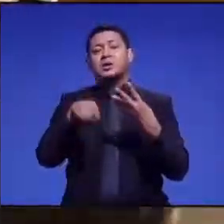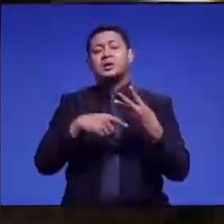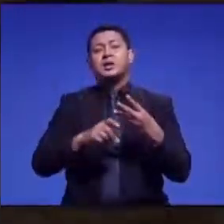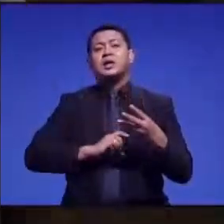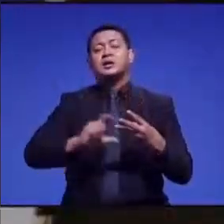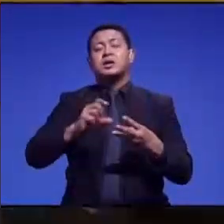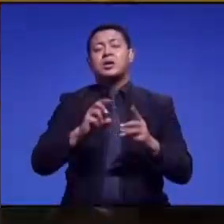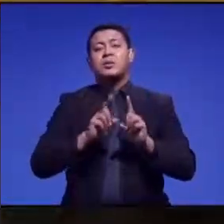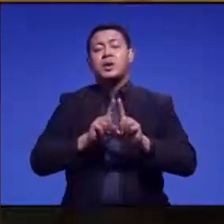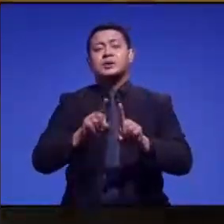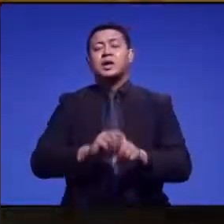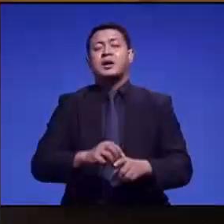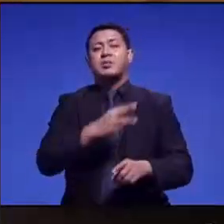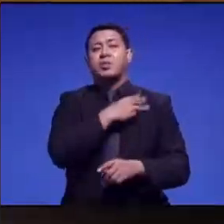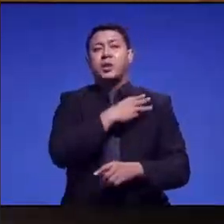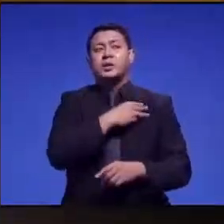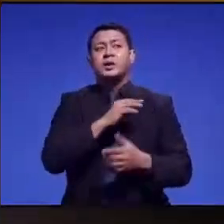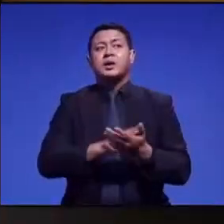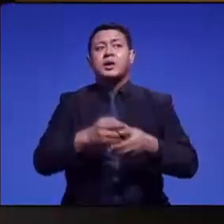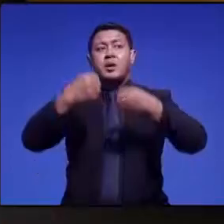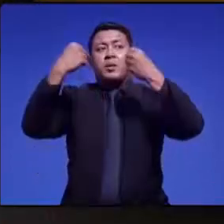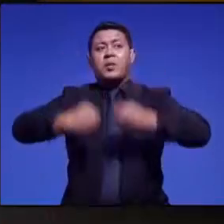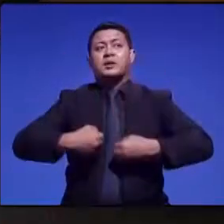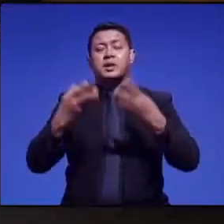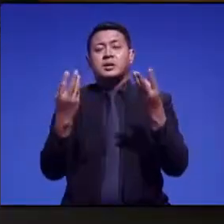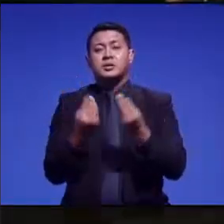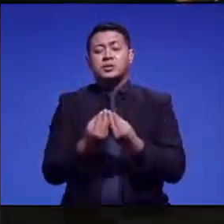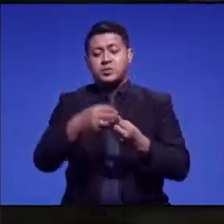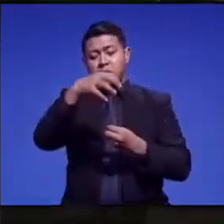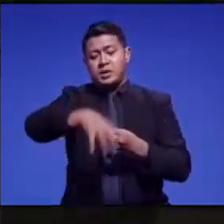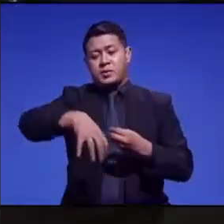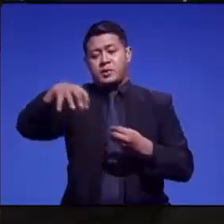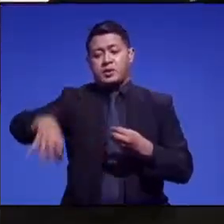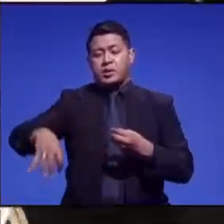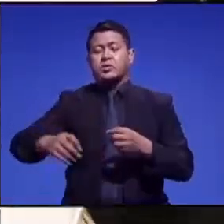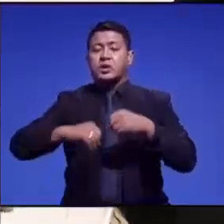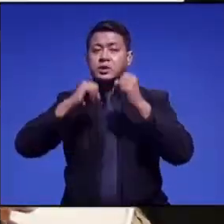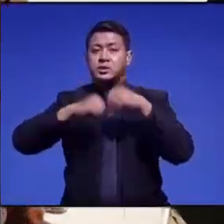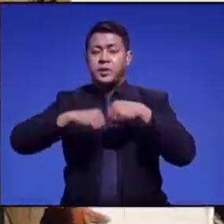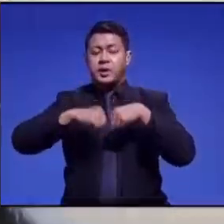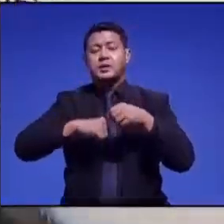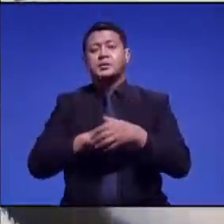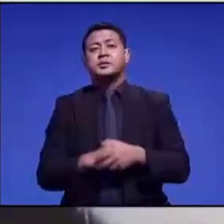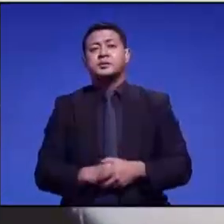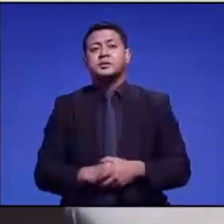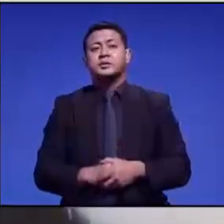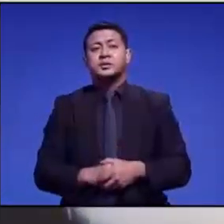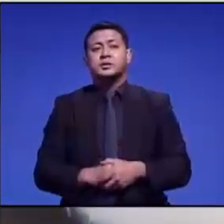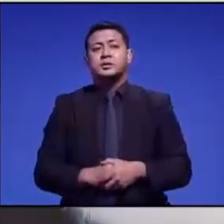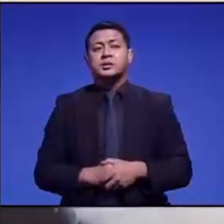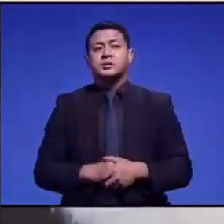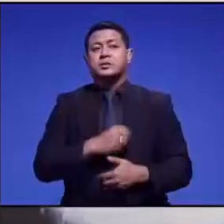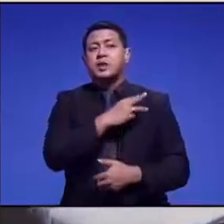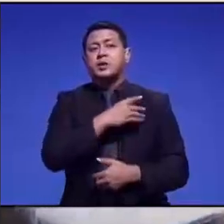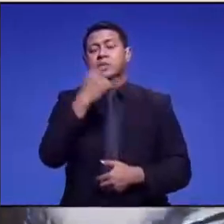pasangan calon bupati dan wabub dan memasangnya di sejumlah lokasi yang telah disepakati kontestan. Meski begitu, Bawaslu